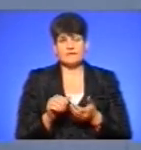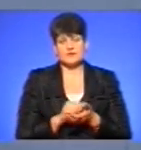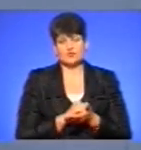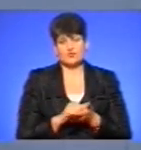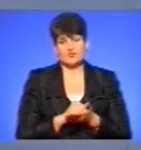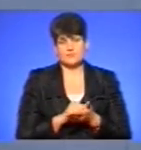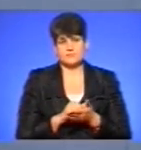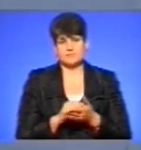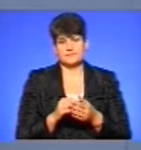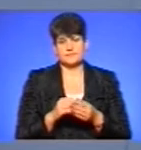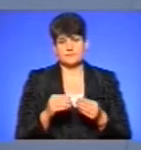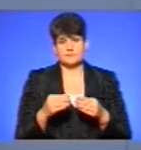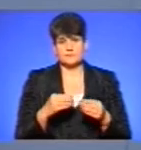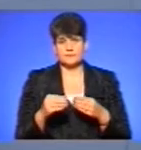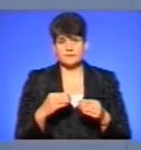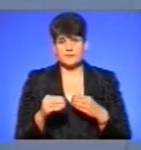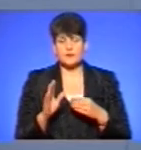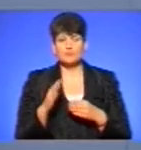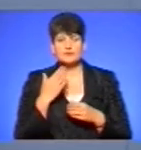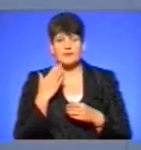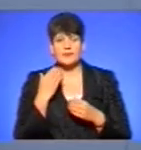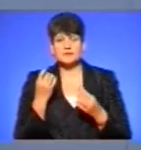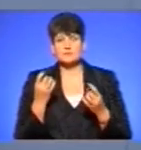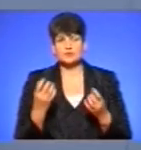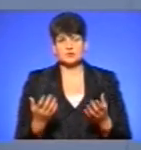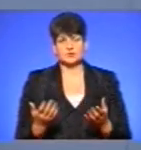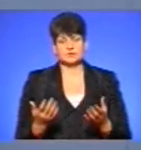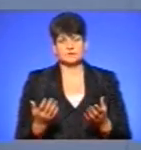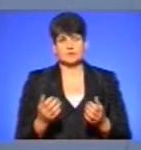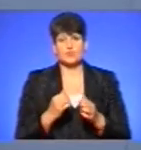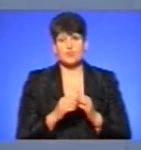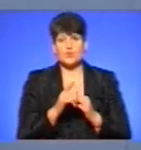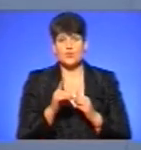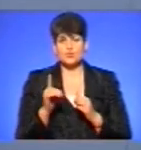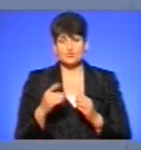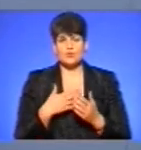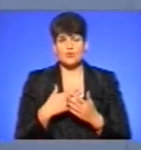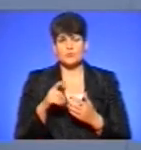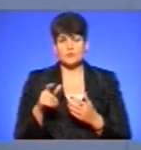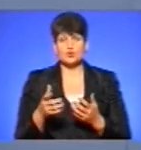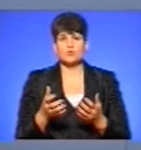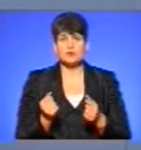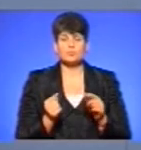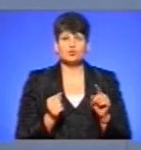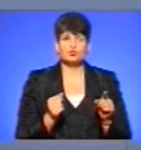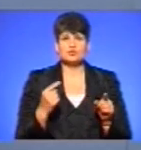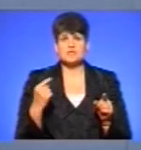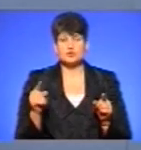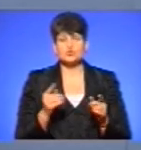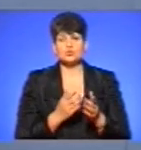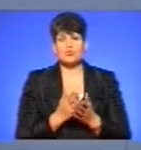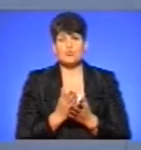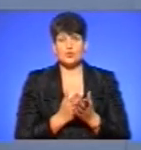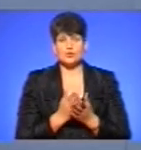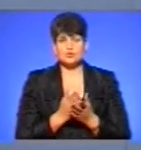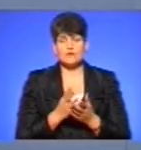документу обігу. Буде легше і простіше кожному громадянину там отримати ту чи іншу послугу, враховуючи то, якщо